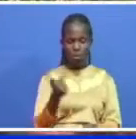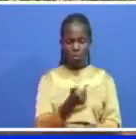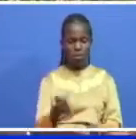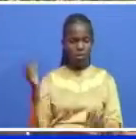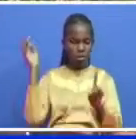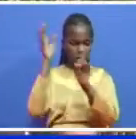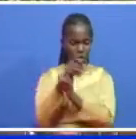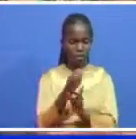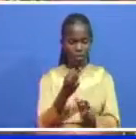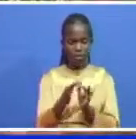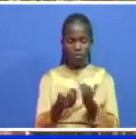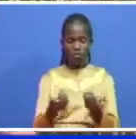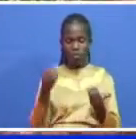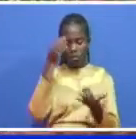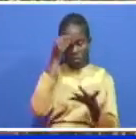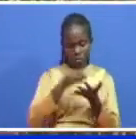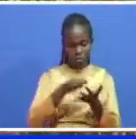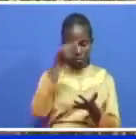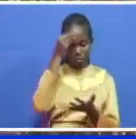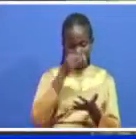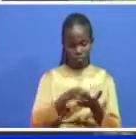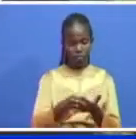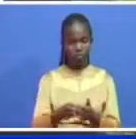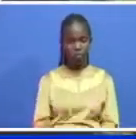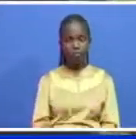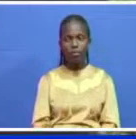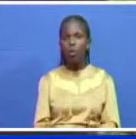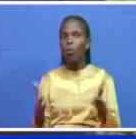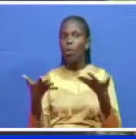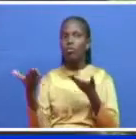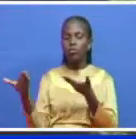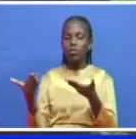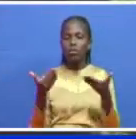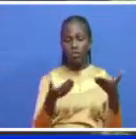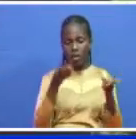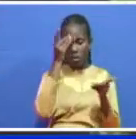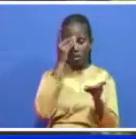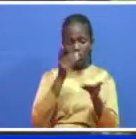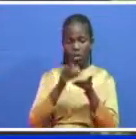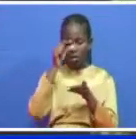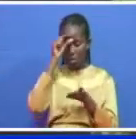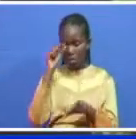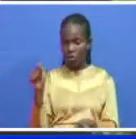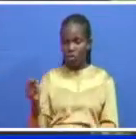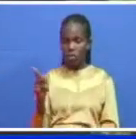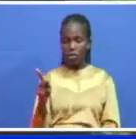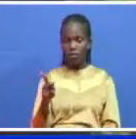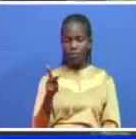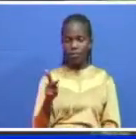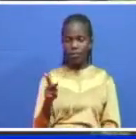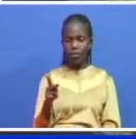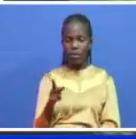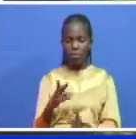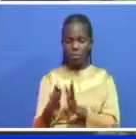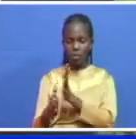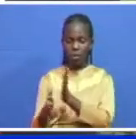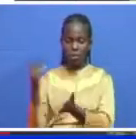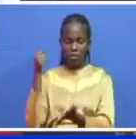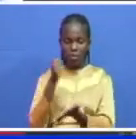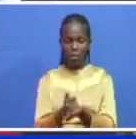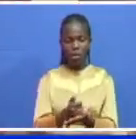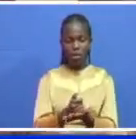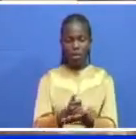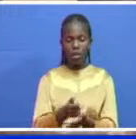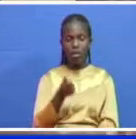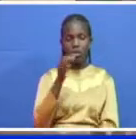siana cha soma nondo chana cha soma kwenda kwenda maendeleo vile hizo cha moko ile tambia serikali ya Kenya kwanza ya kuvania kuandika limombe wa ngili miongo